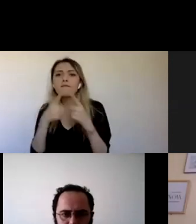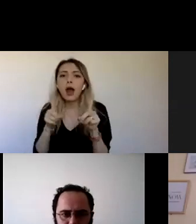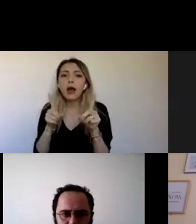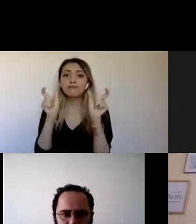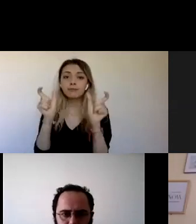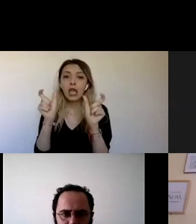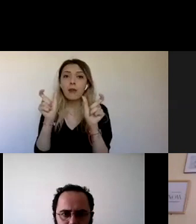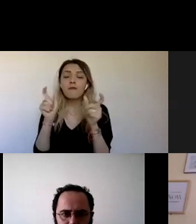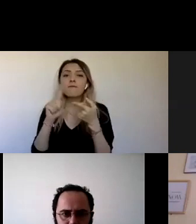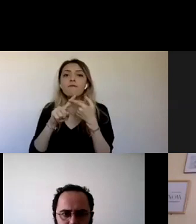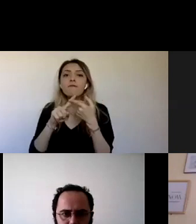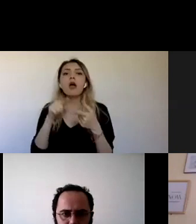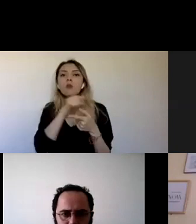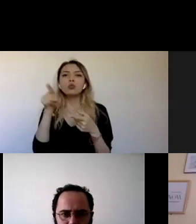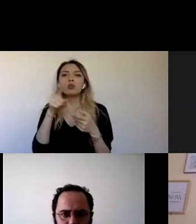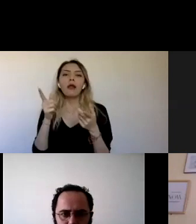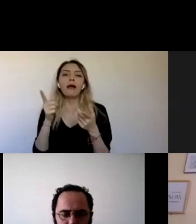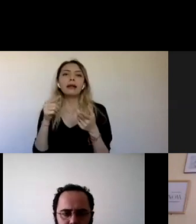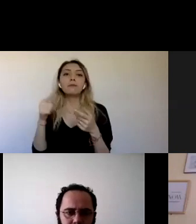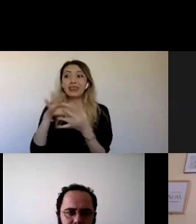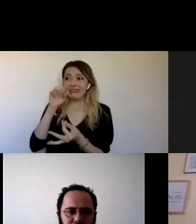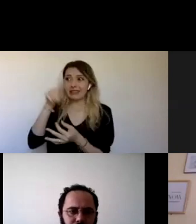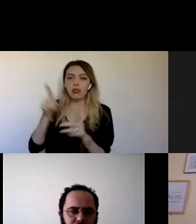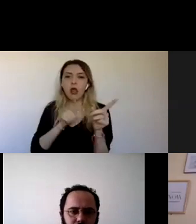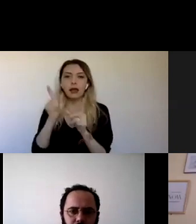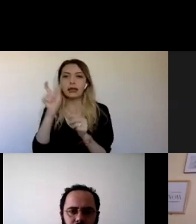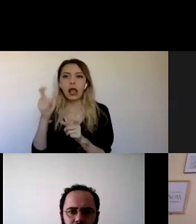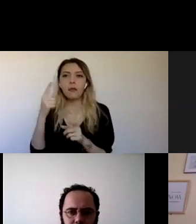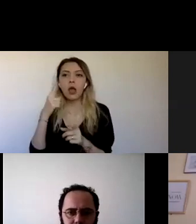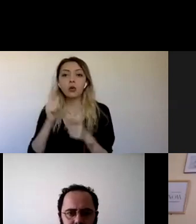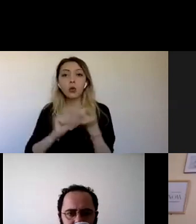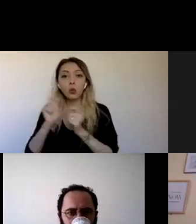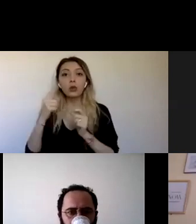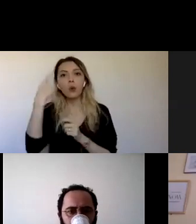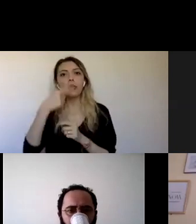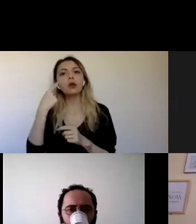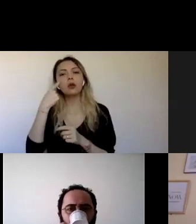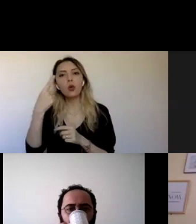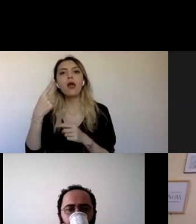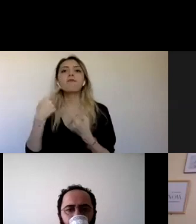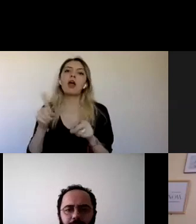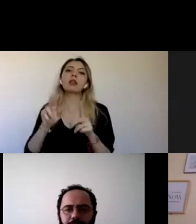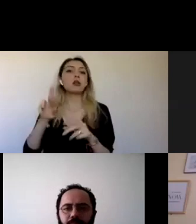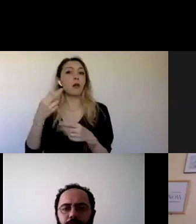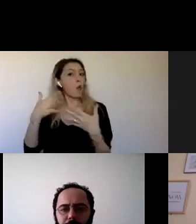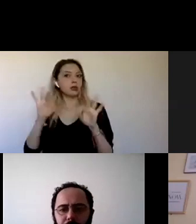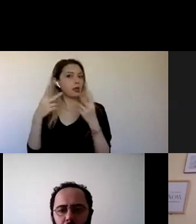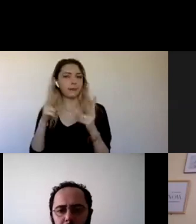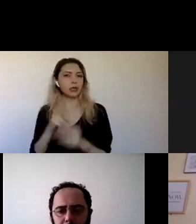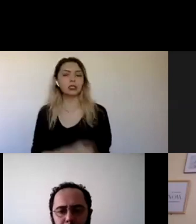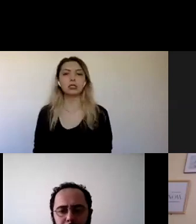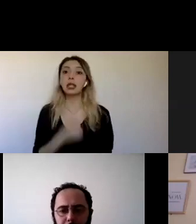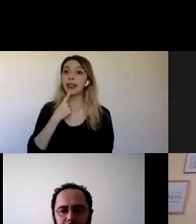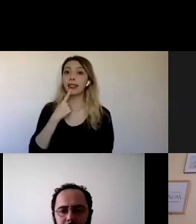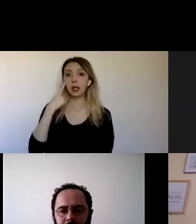cinsiyetçi aramalarında olduğunu fark edebilirsiniz. Peki Google Trends böyle bir yandan bize aramalarımızı kolaylaştırıyor,